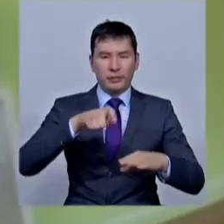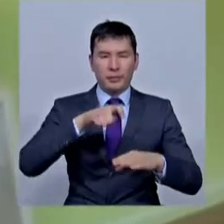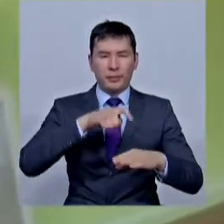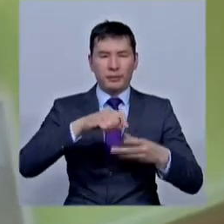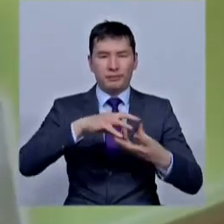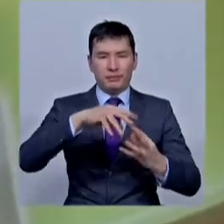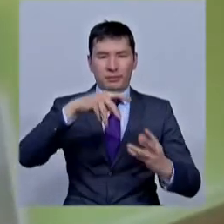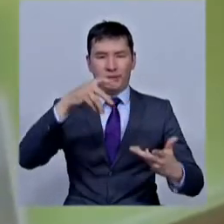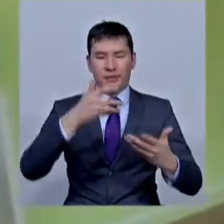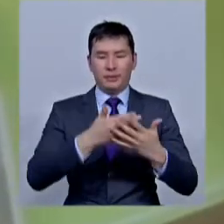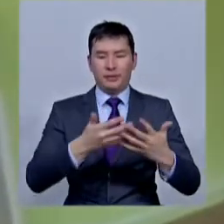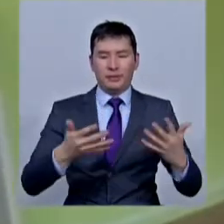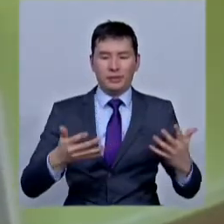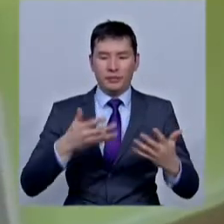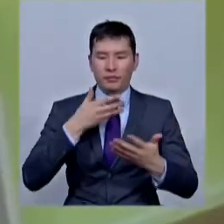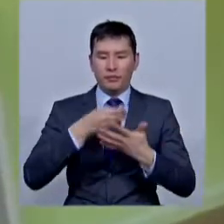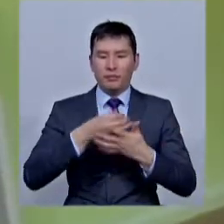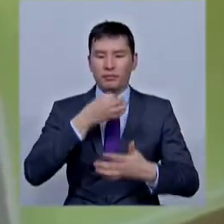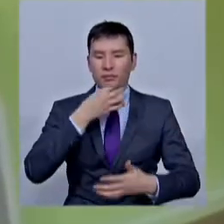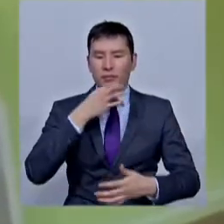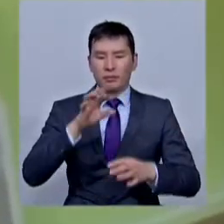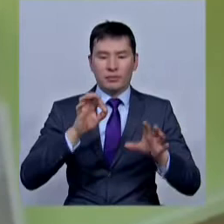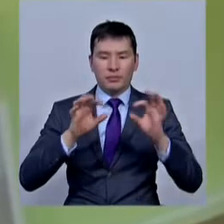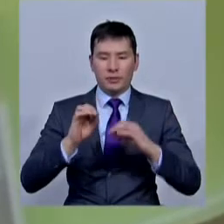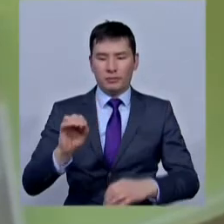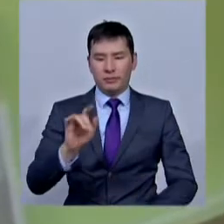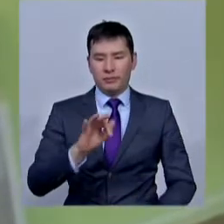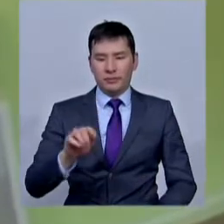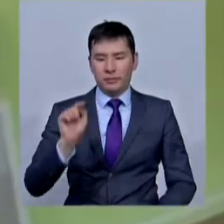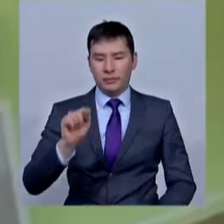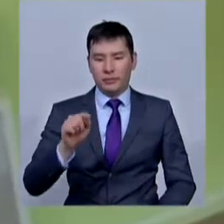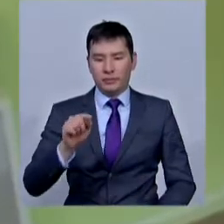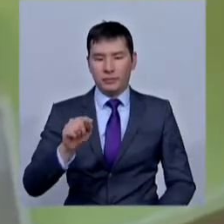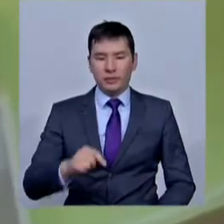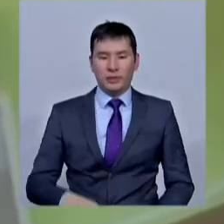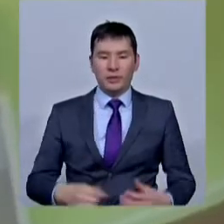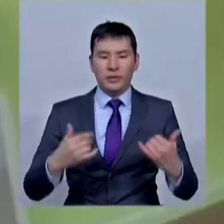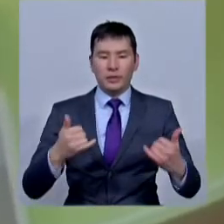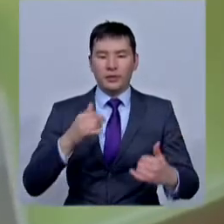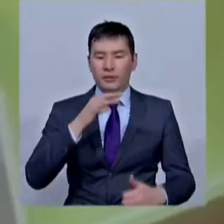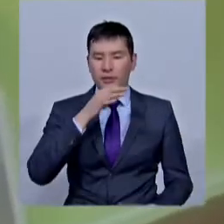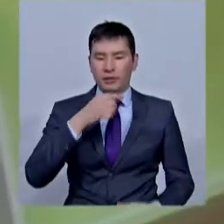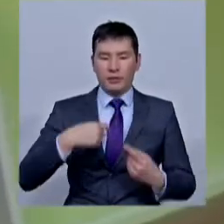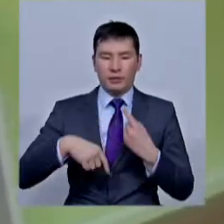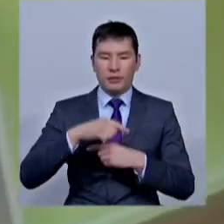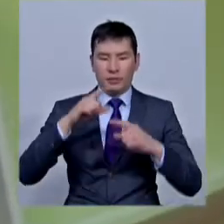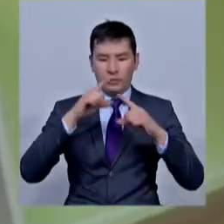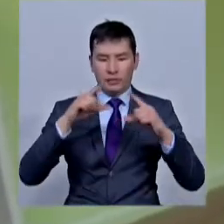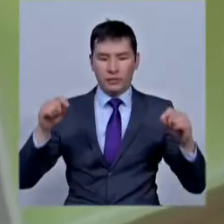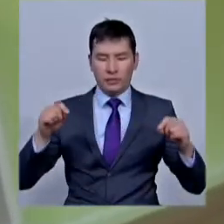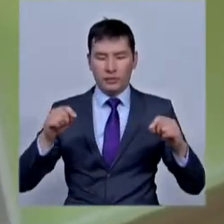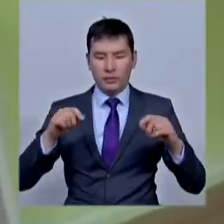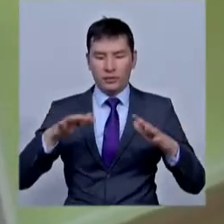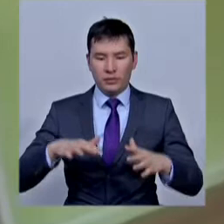ететін градусымызды таңдап алып, осы принтерімізді жұмысқа жібереміз. Қазіргі уақытта біз осы мектебіміздің